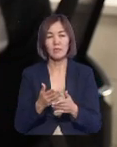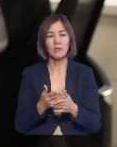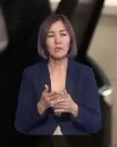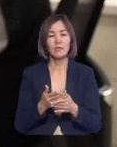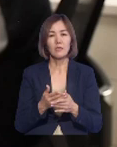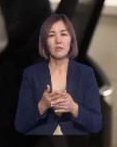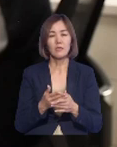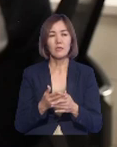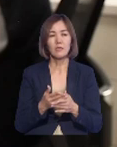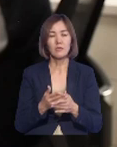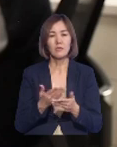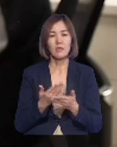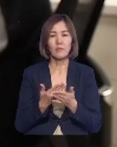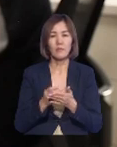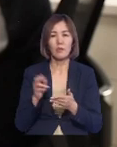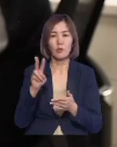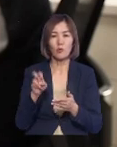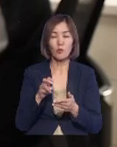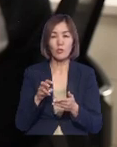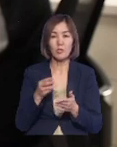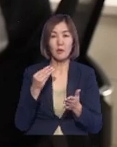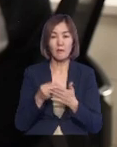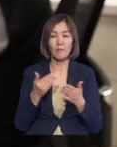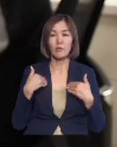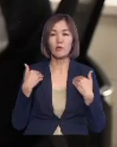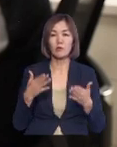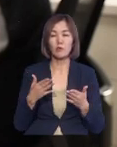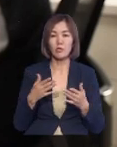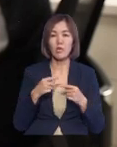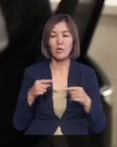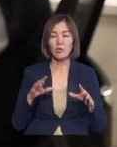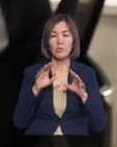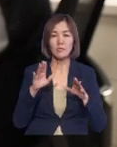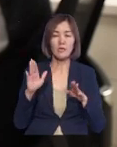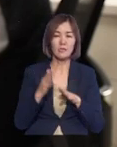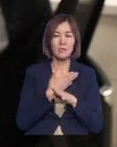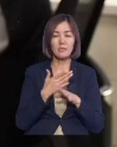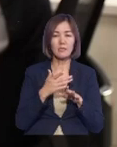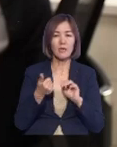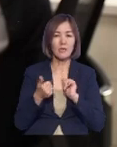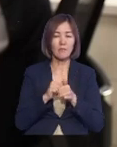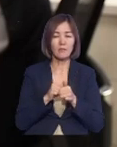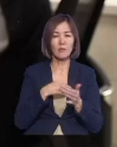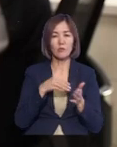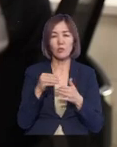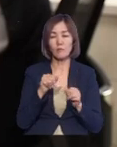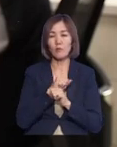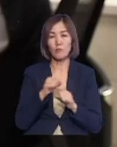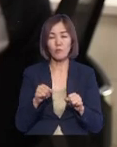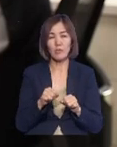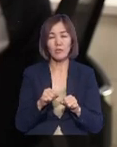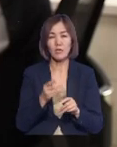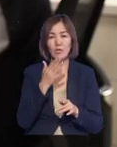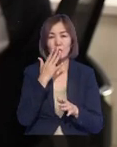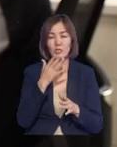Жақсы баған бойынша айырбастауды ұсынса да, валютаны әртүрлі заңсыз айырбастаушылардың сатып алмаңыз.